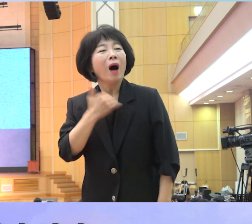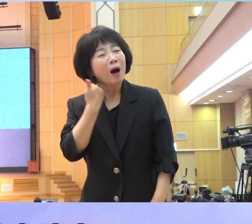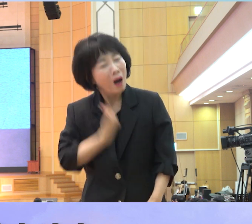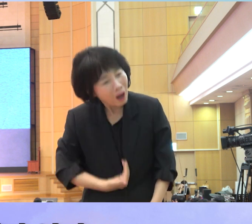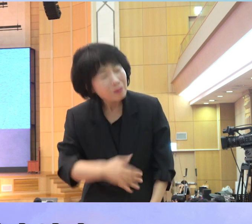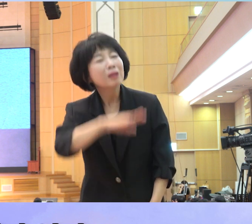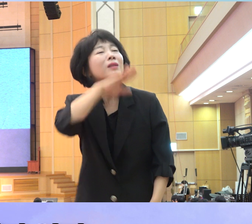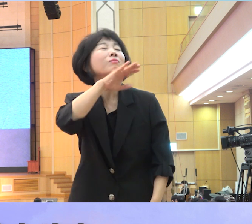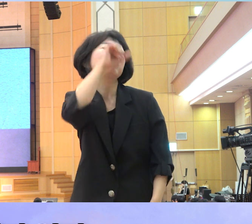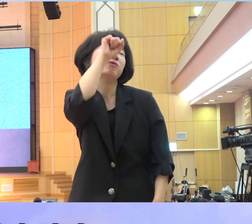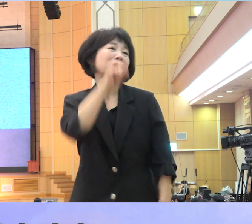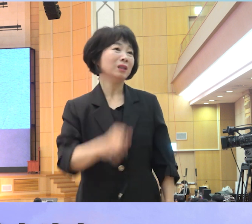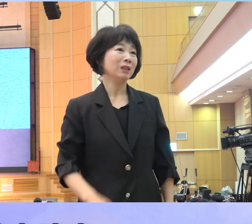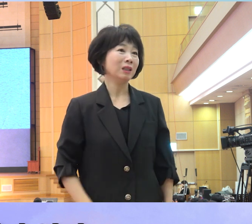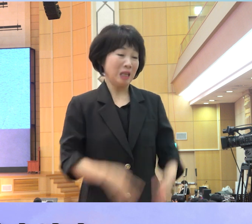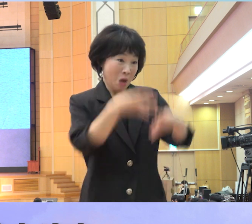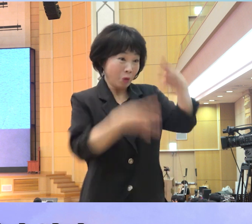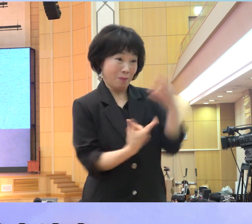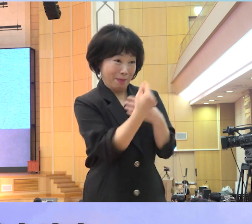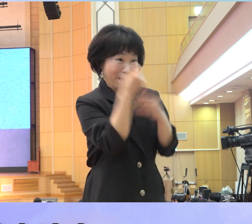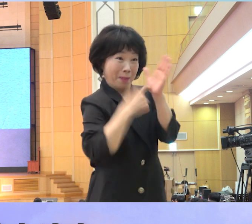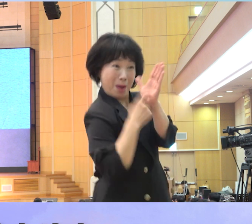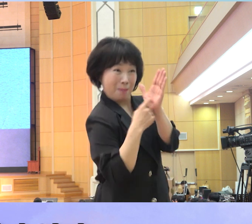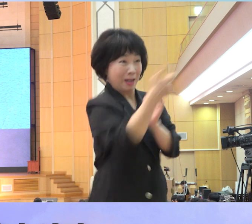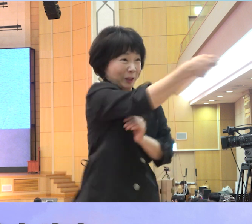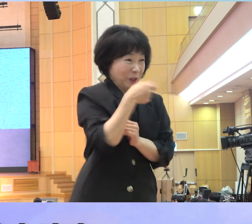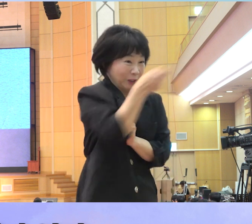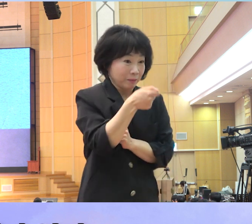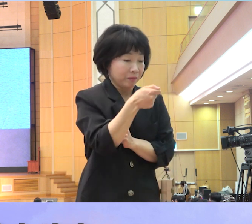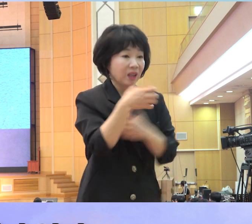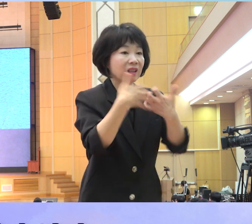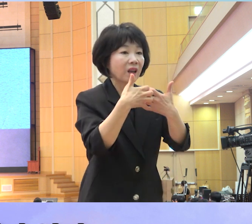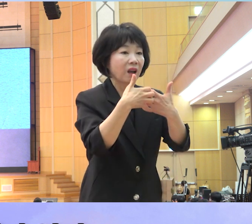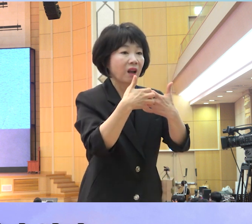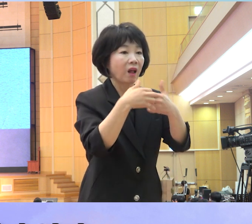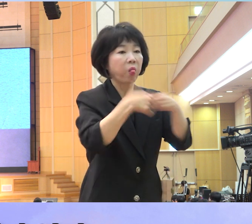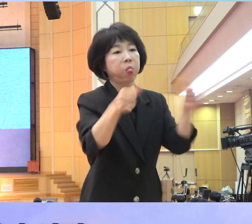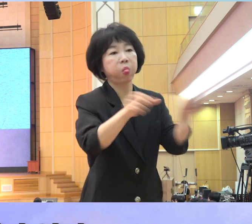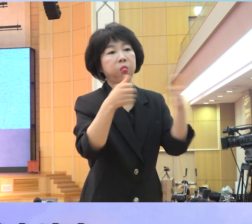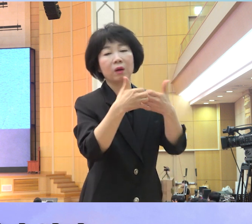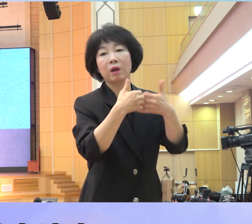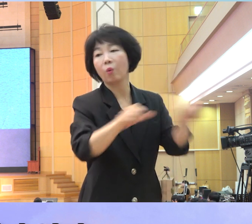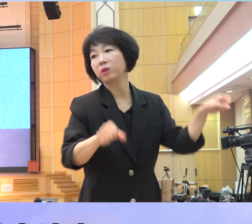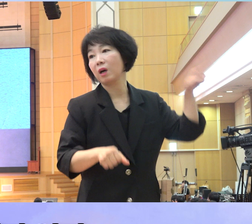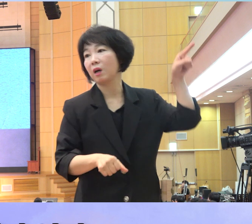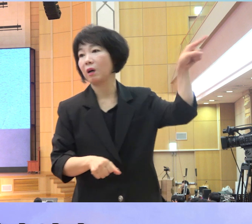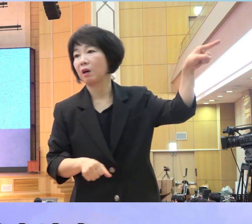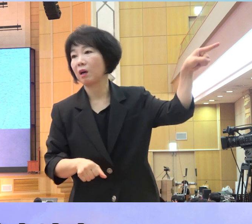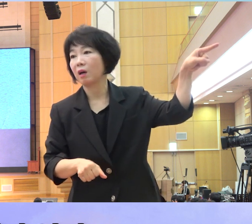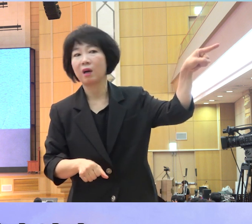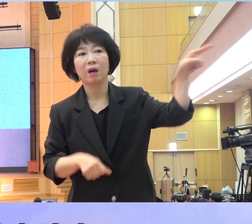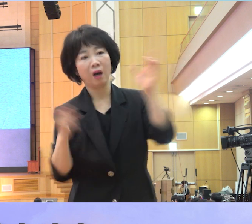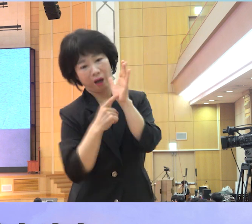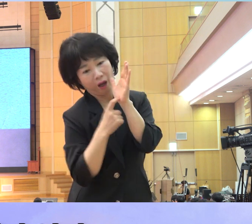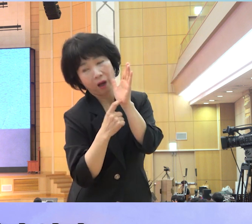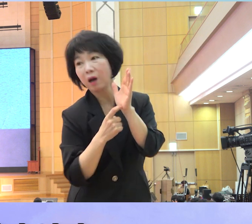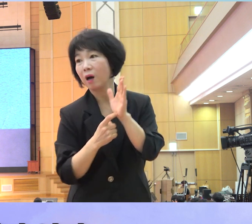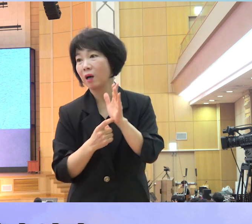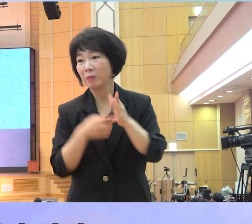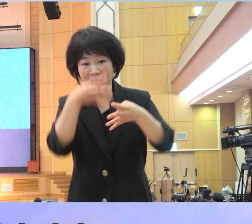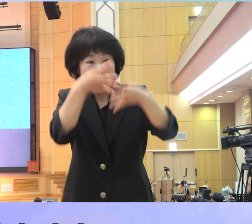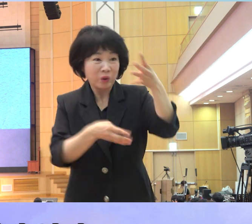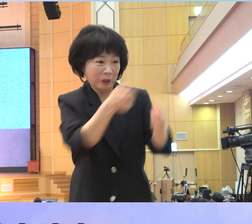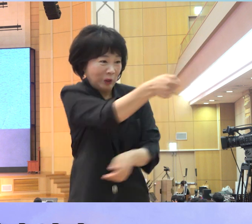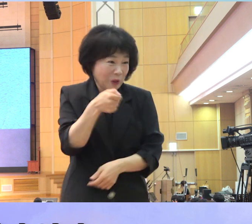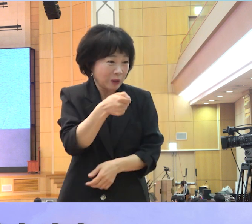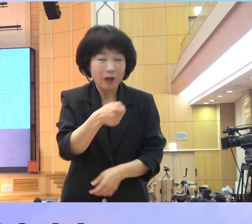그죠? 그 영수증을 그냥 빨리 빼가려고 막 잡아당기니까 기계가 고장나고. 또 여러분 이렇게 영수증이 나올 때 이렇게